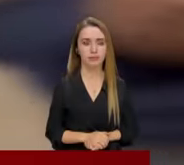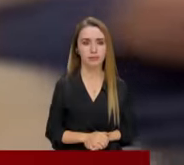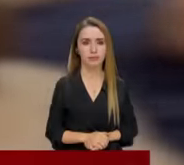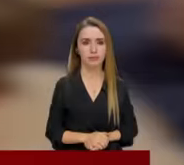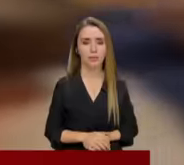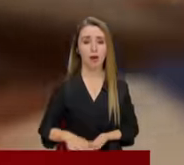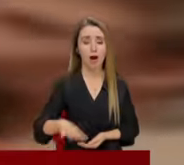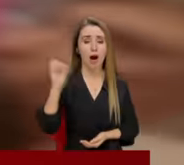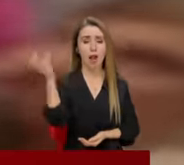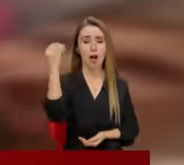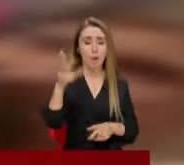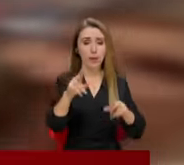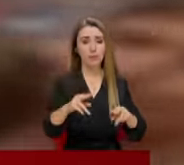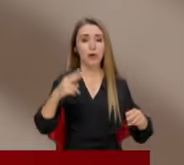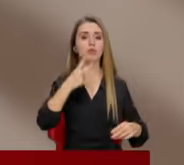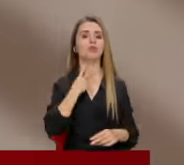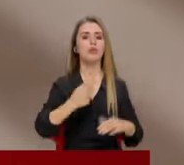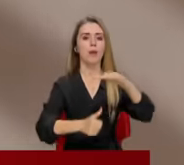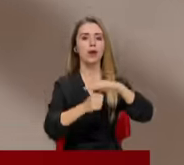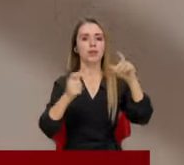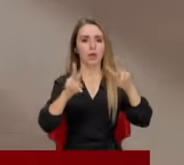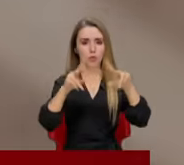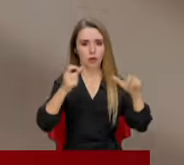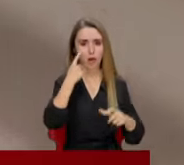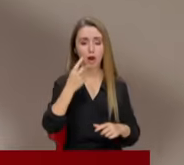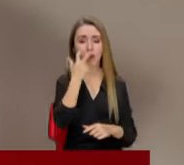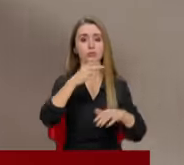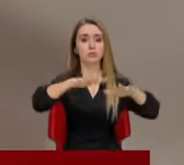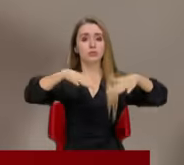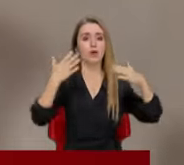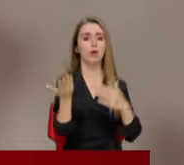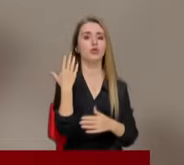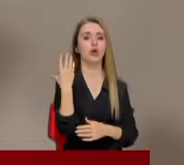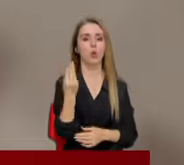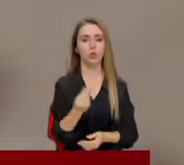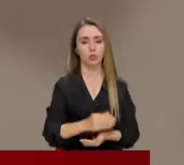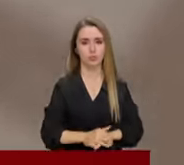Dünyayı alarma geçiren katliam Rusya'nın başkenti Moskova'da konser öncesinde yaşandı.